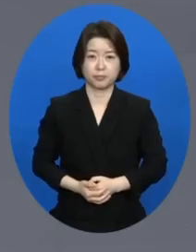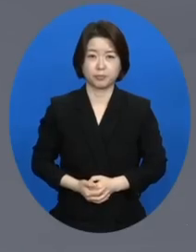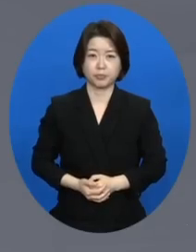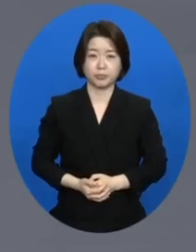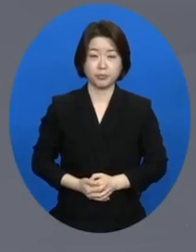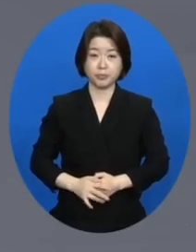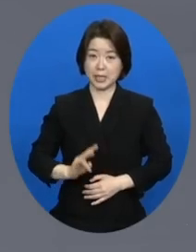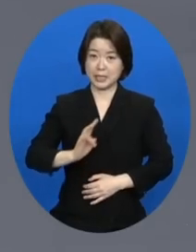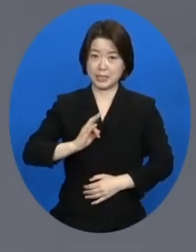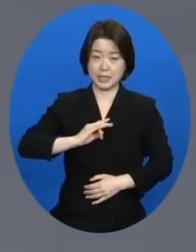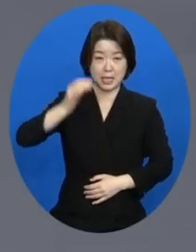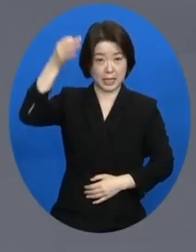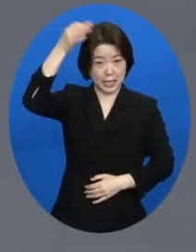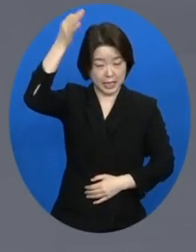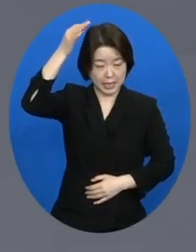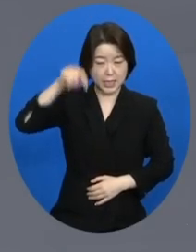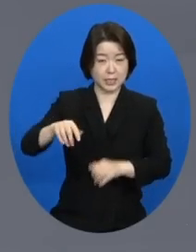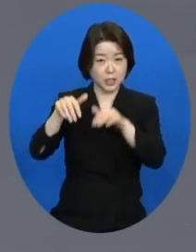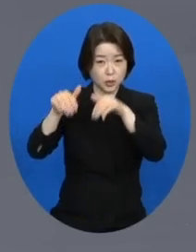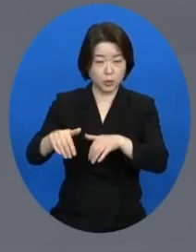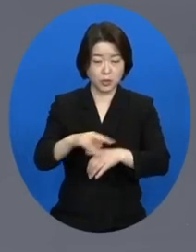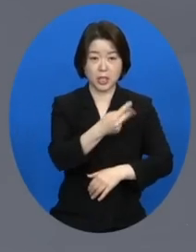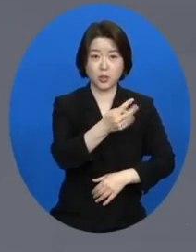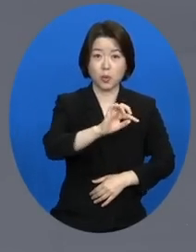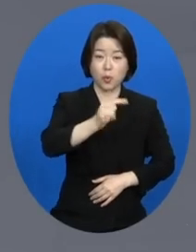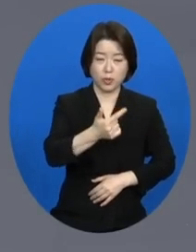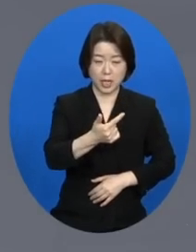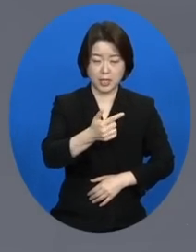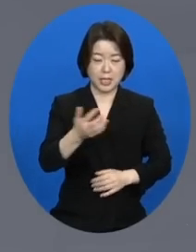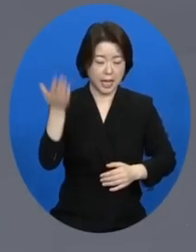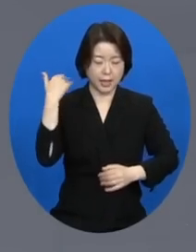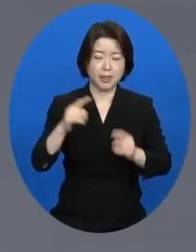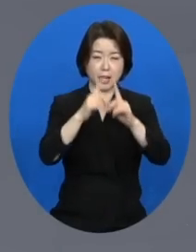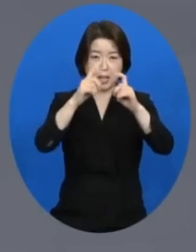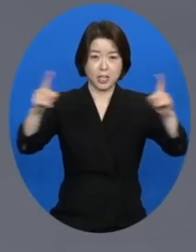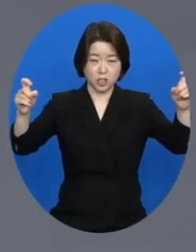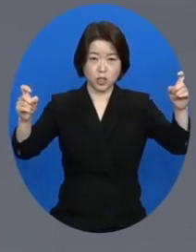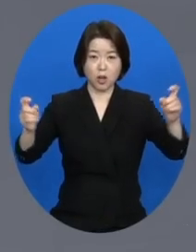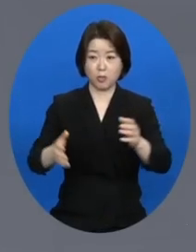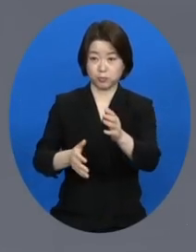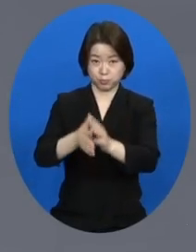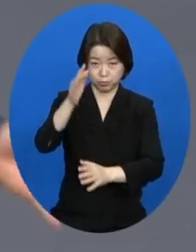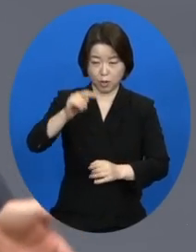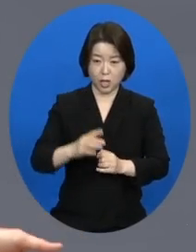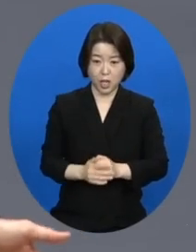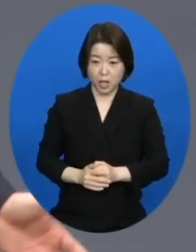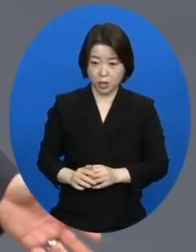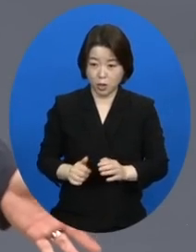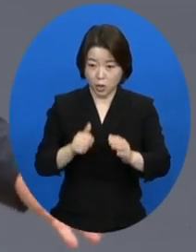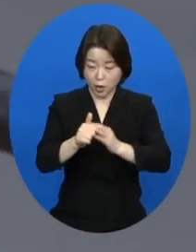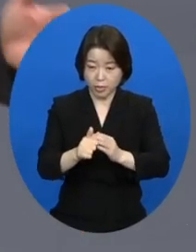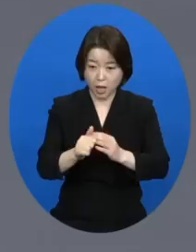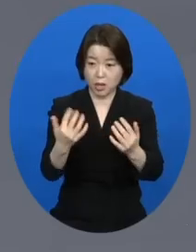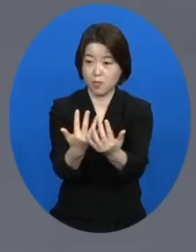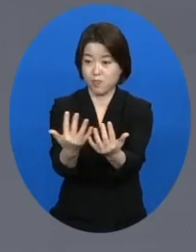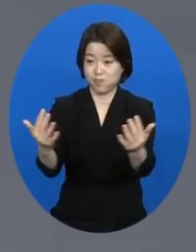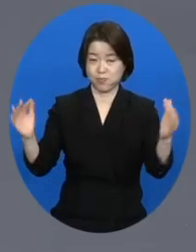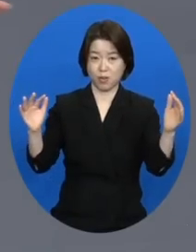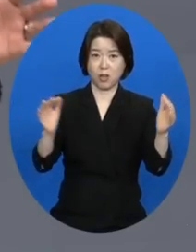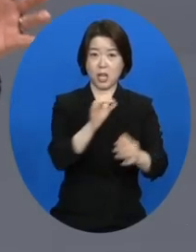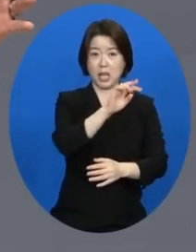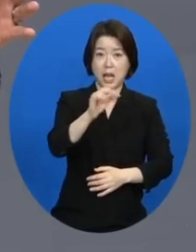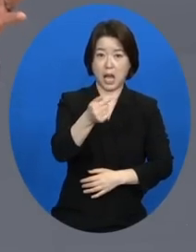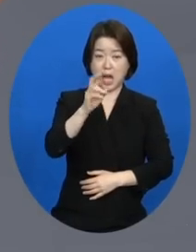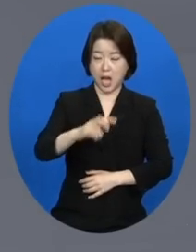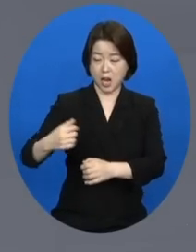선지자 엘리사와 그의 종이 이 도단이 성이거든요. 그 당시는 성에 들어갔다가 포위를 당합니다. 이 아람 군대에서 완전